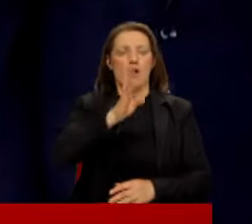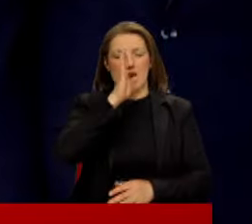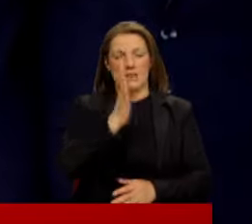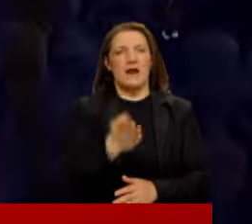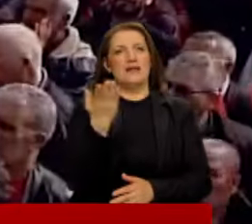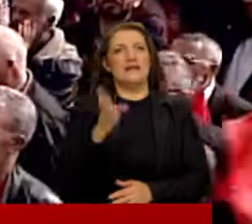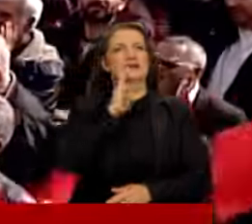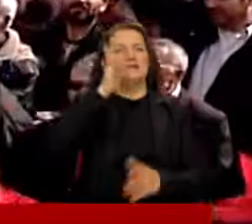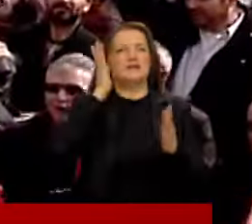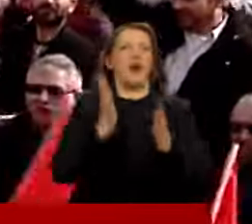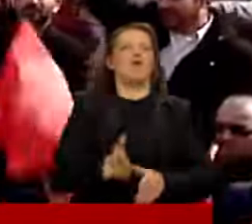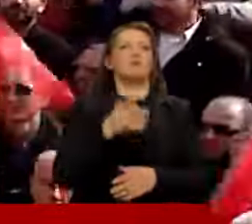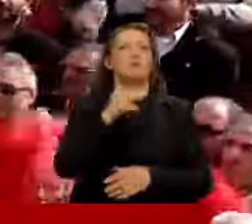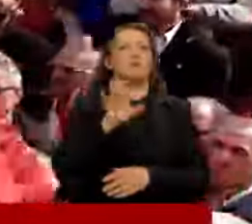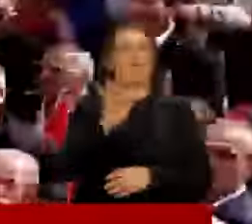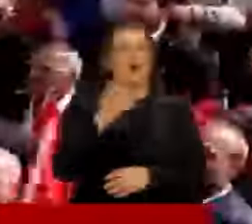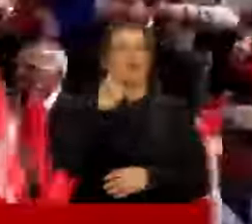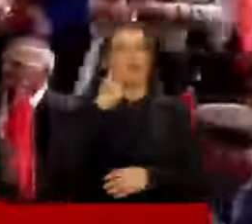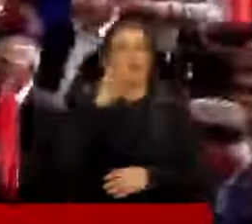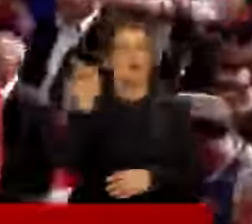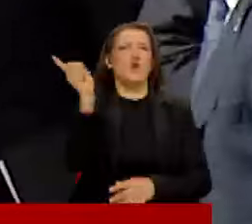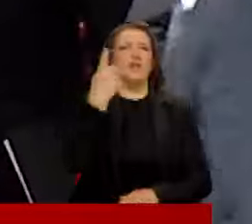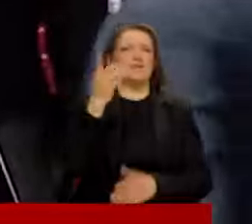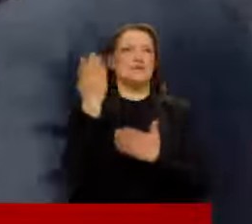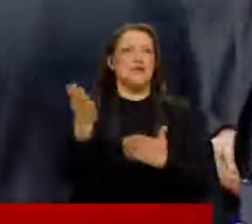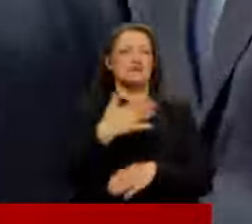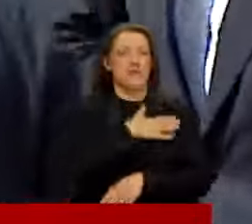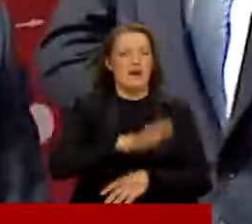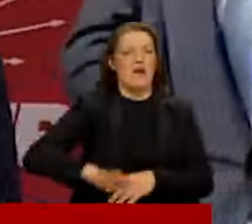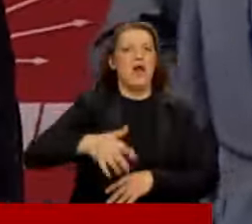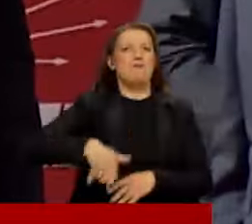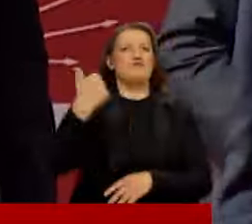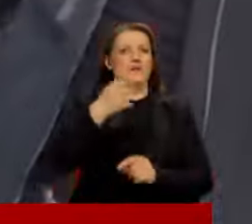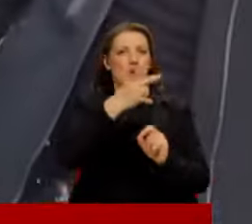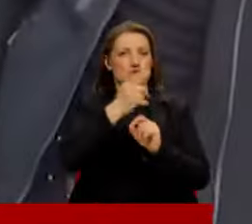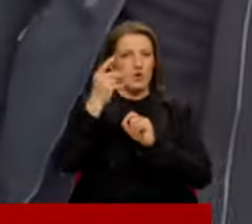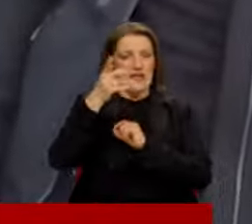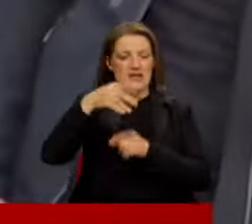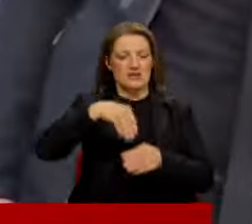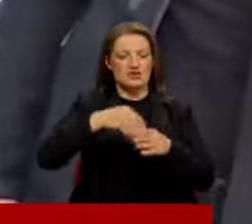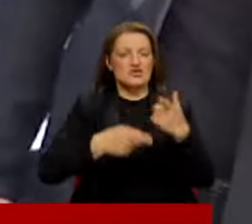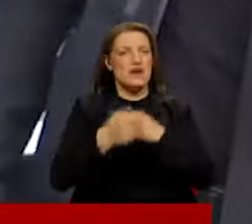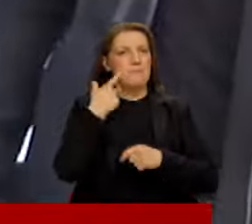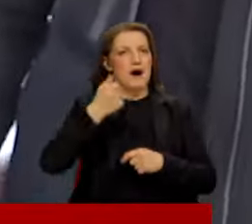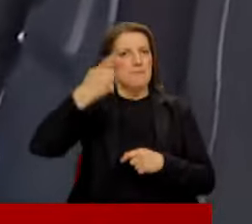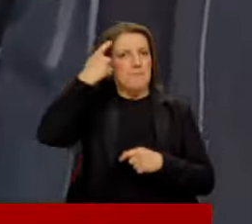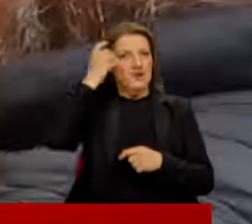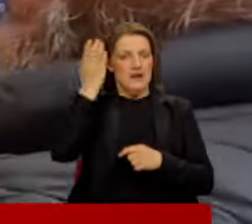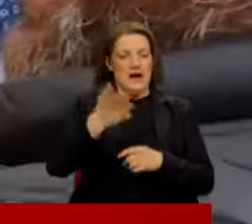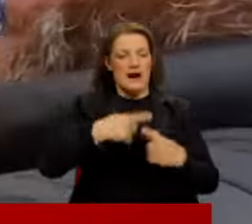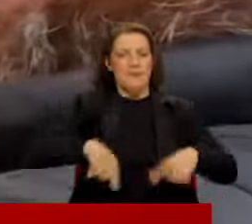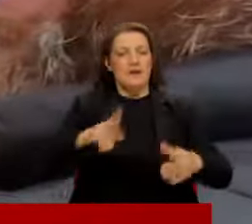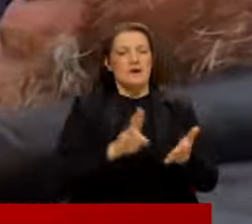adalete. Yazıklar olsun böyle devlet yönetimine. CHP Genel Başkanı Özgür Özel, İçişleri Bakanı başta olmak üzere